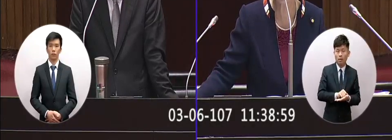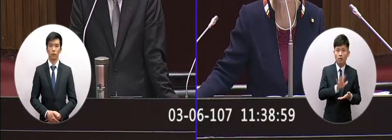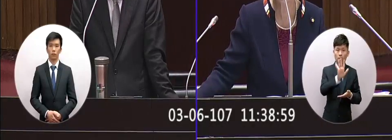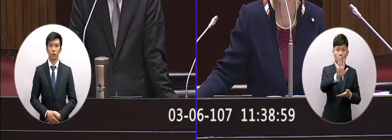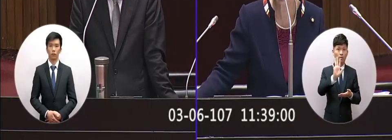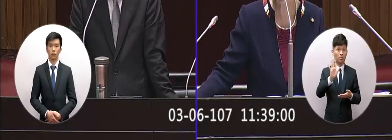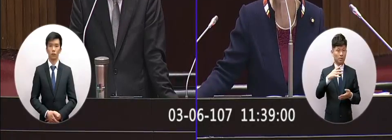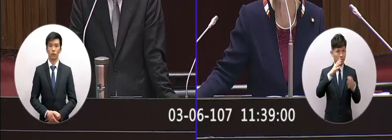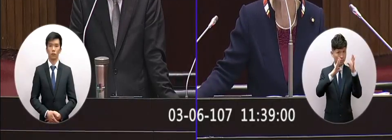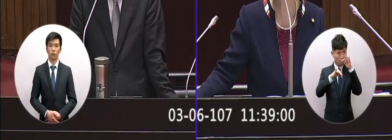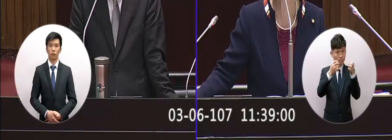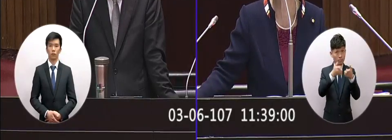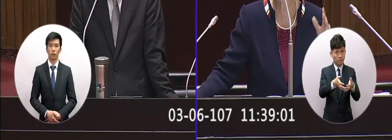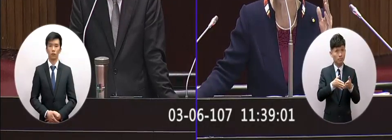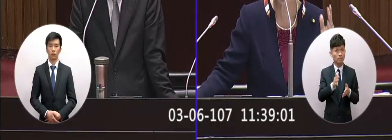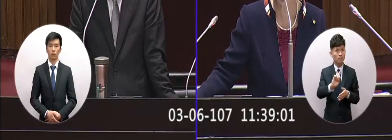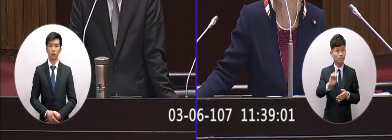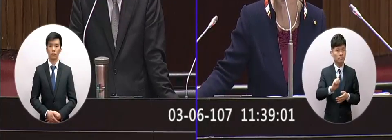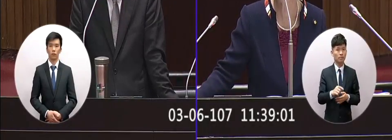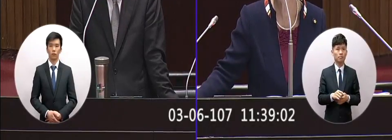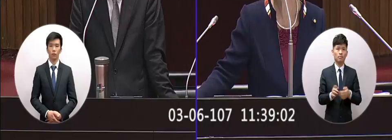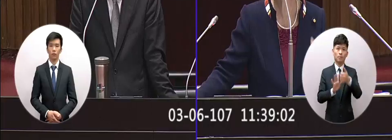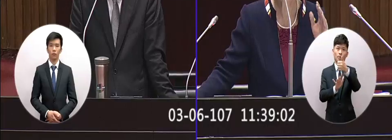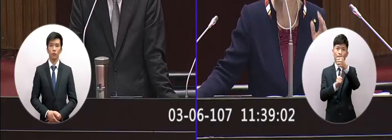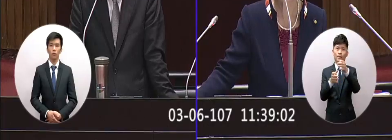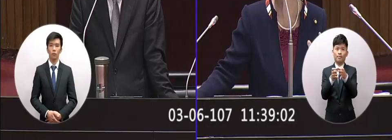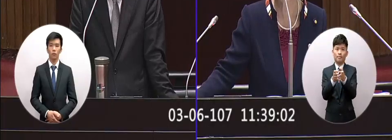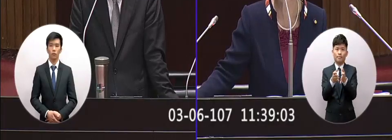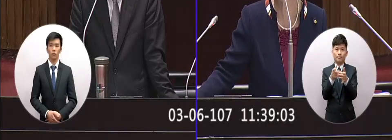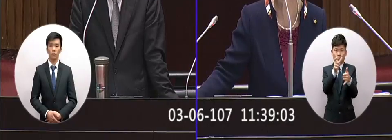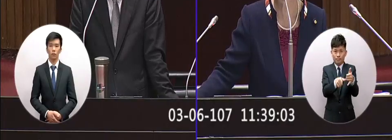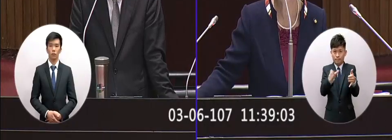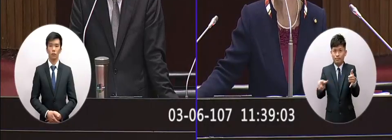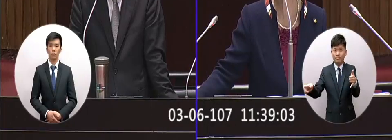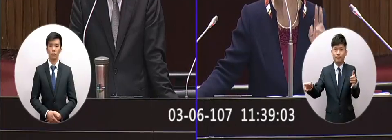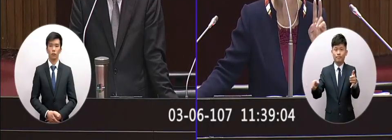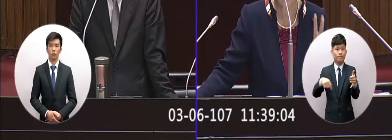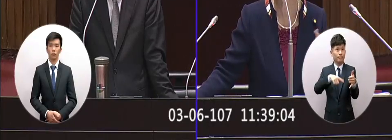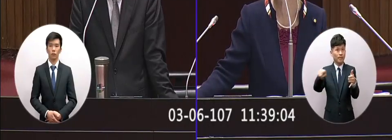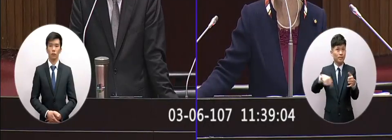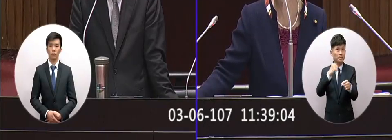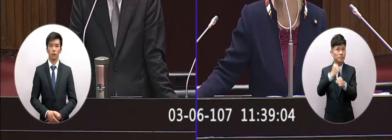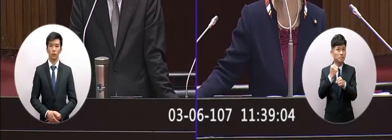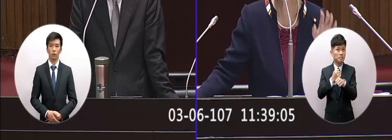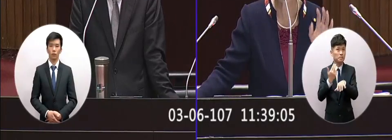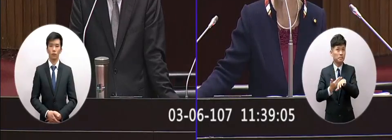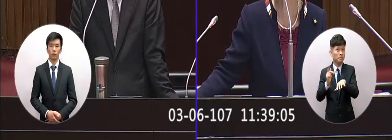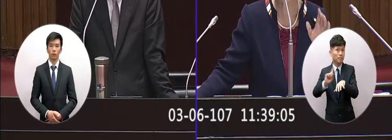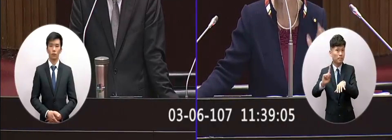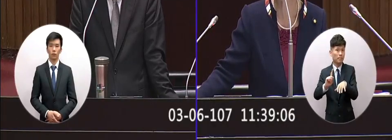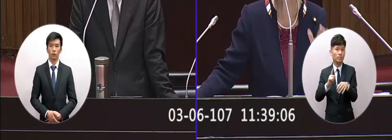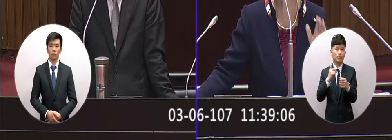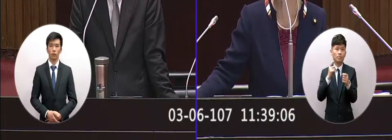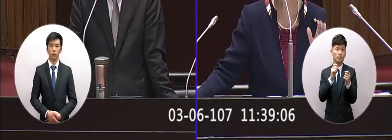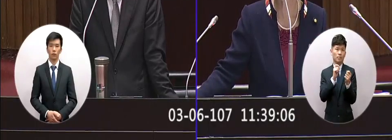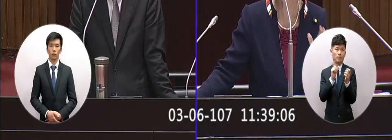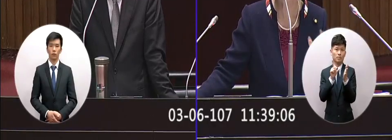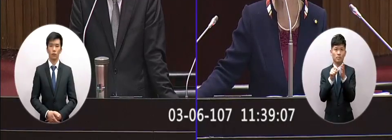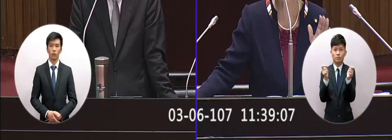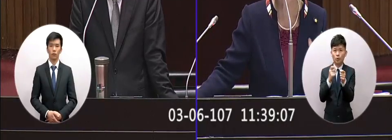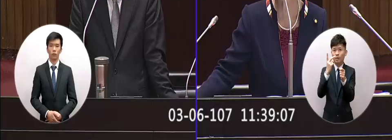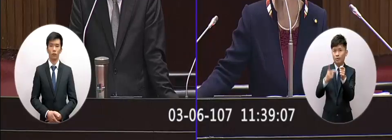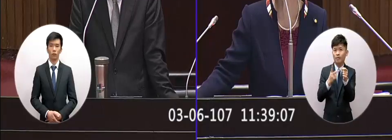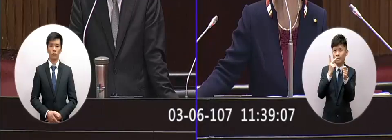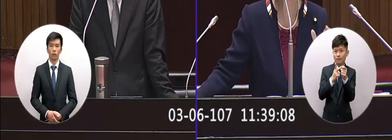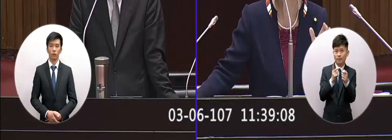重要的。就是我们的这些的委员，他们到底要怎么样做？因为只有2年的时间，要去做出一份符合国际